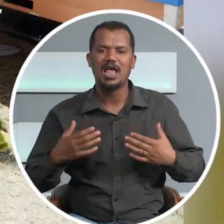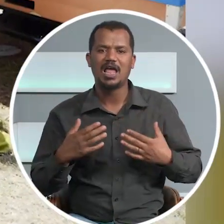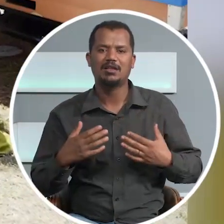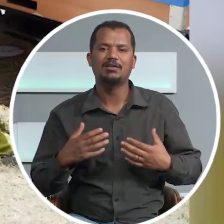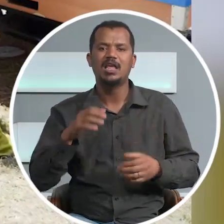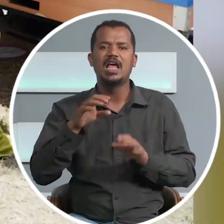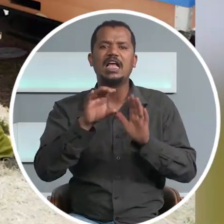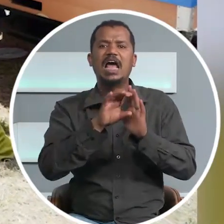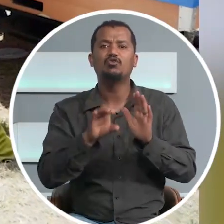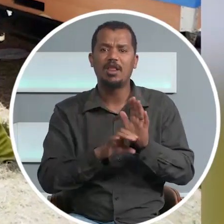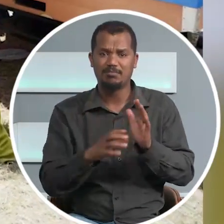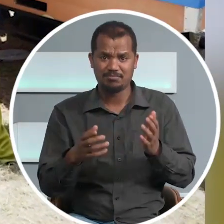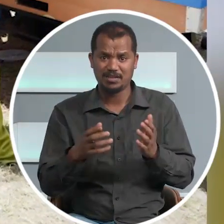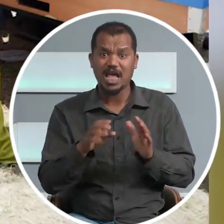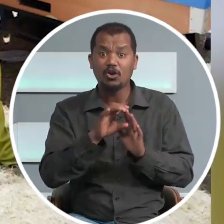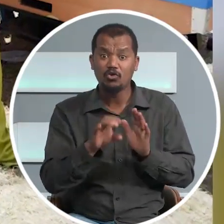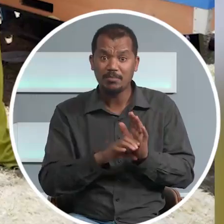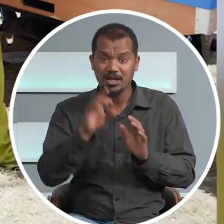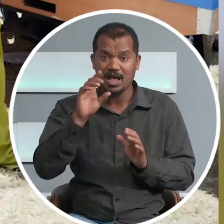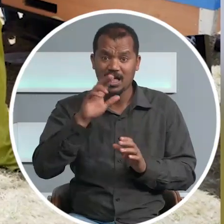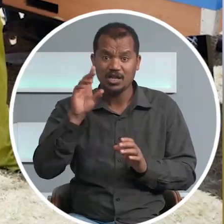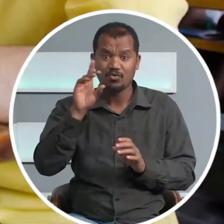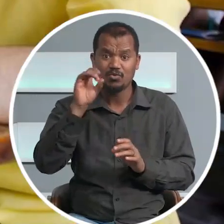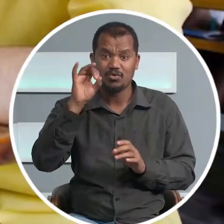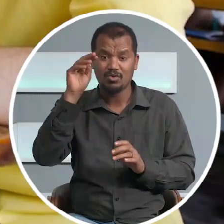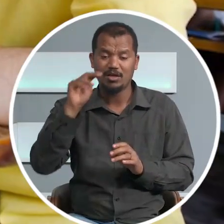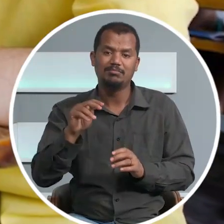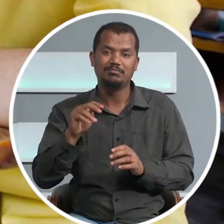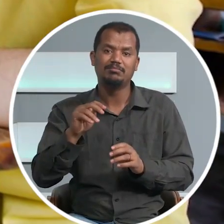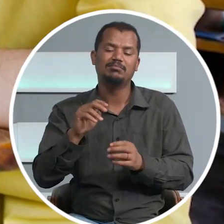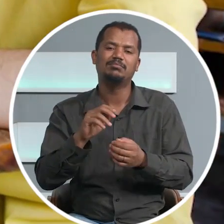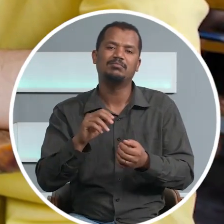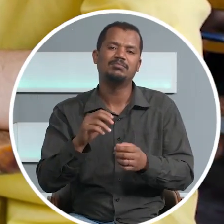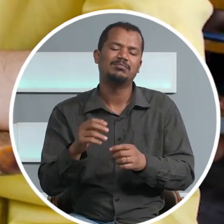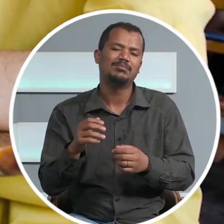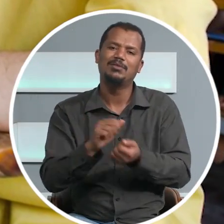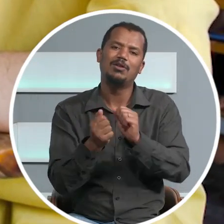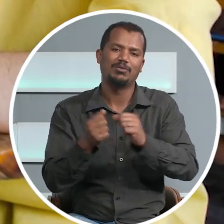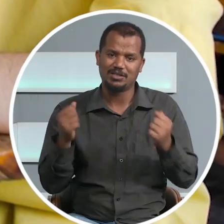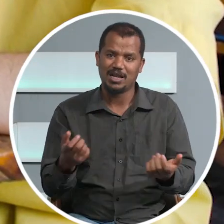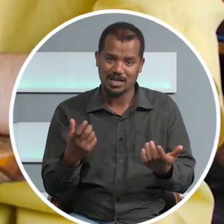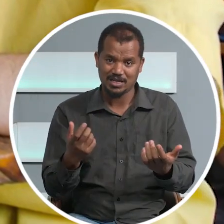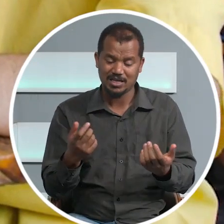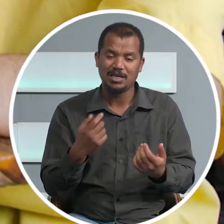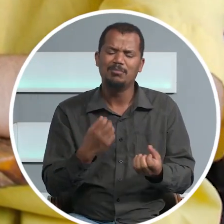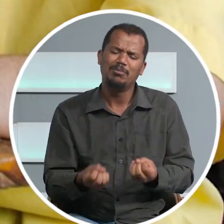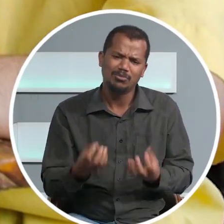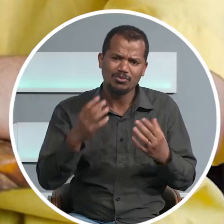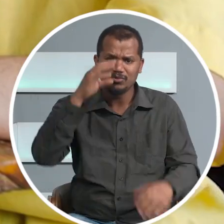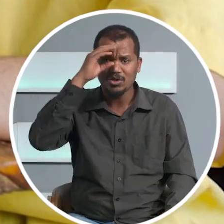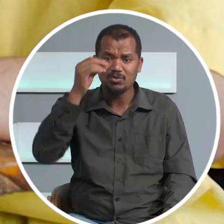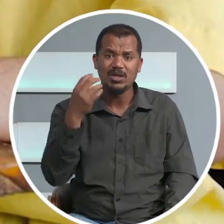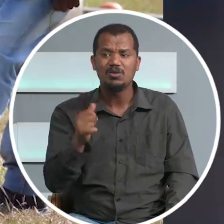ዲዚብሊቲ ምንድነው ካሪክለሙ ነው ችግር ካሪክለሙ ወደ ተጨባጭ ወደ ሆነ እንትና አይሄድም እና ወደዛ ብናረግ በብዙ መልኩ